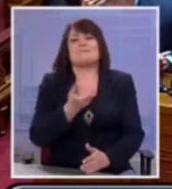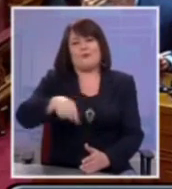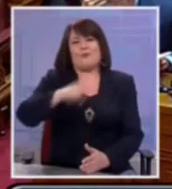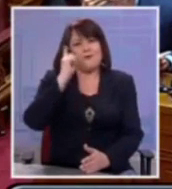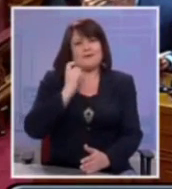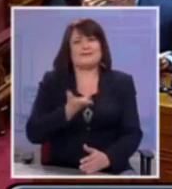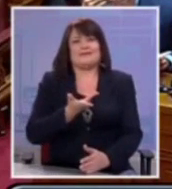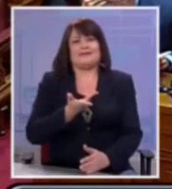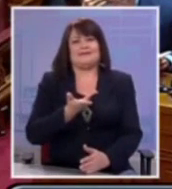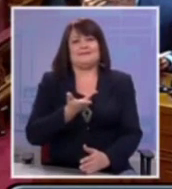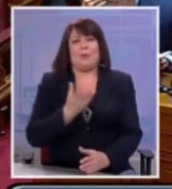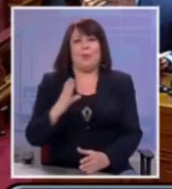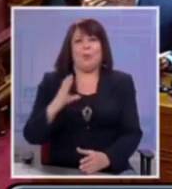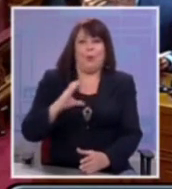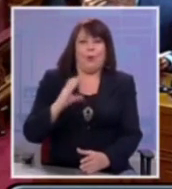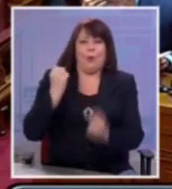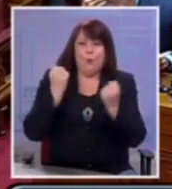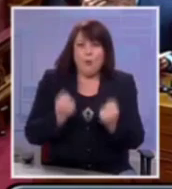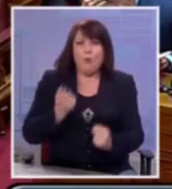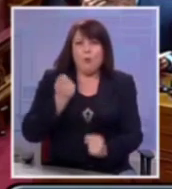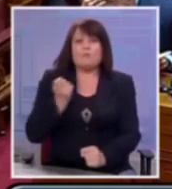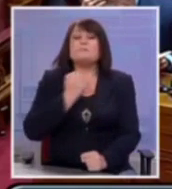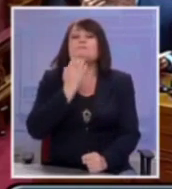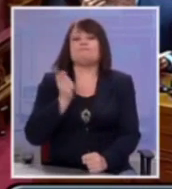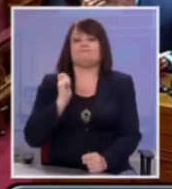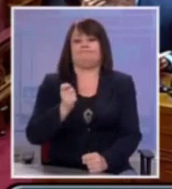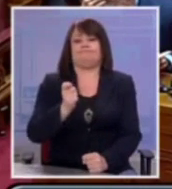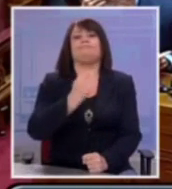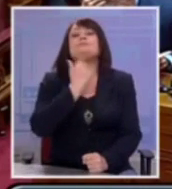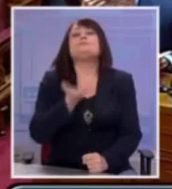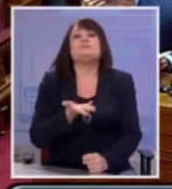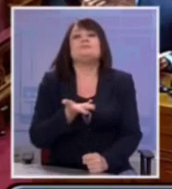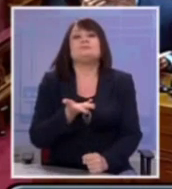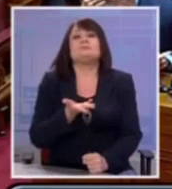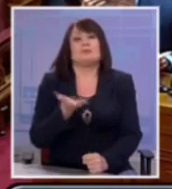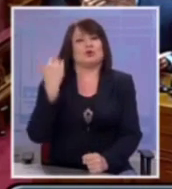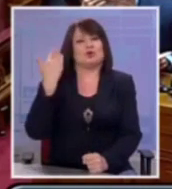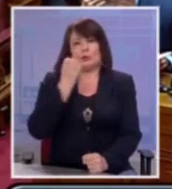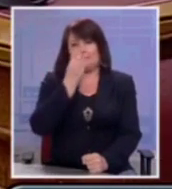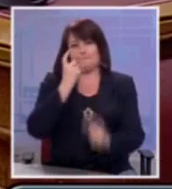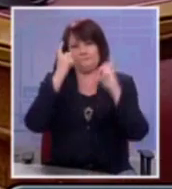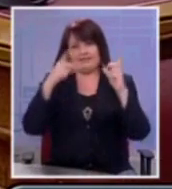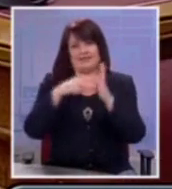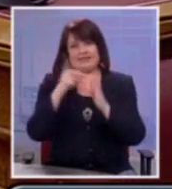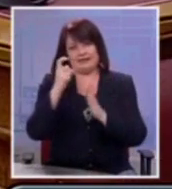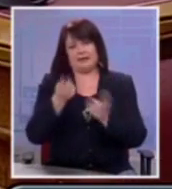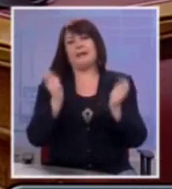να αποπληρώσει ένα τέτοιο δυσβάστακτο χρέος τον Μάιο του 2010.